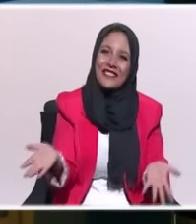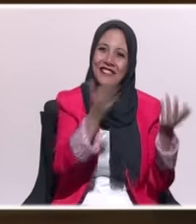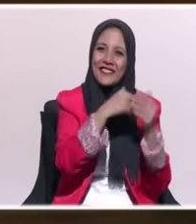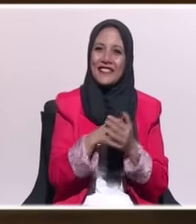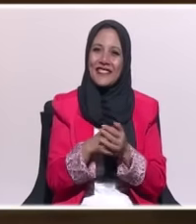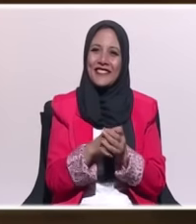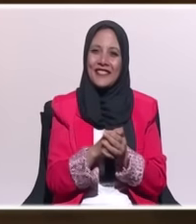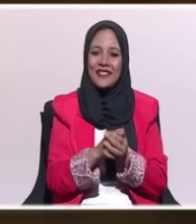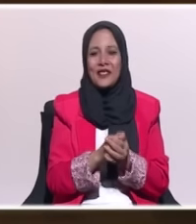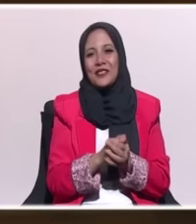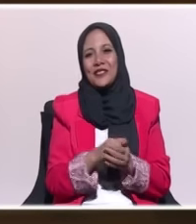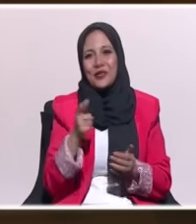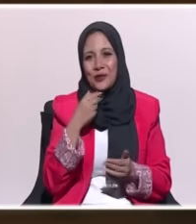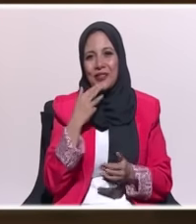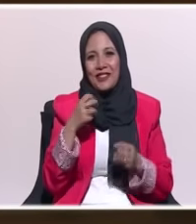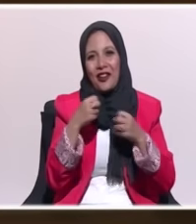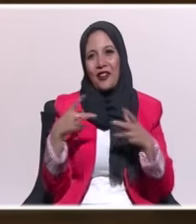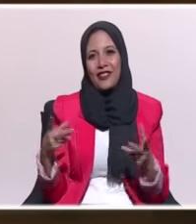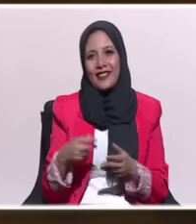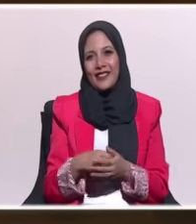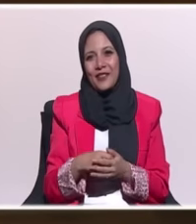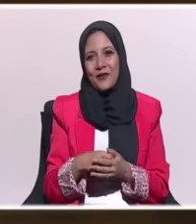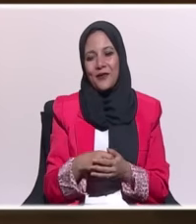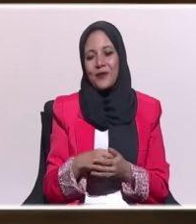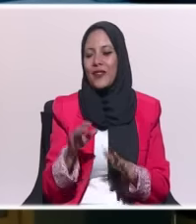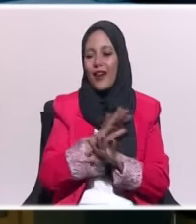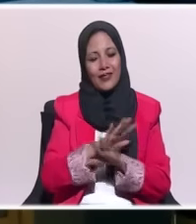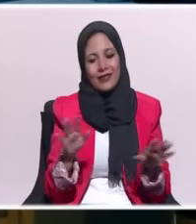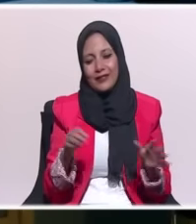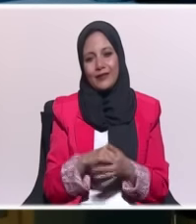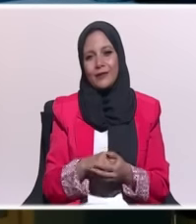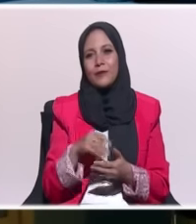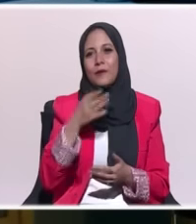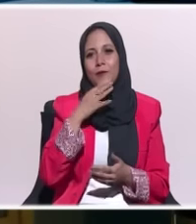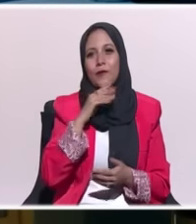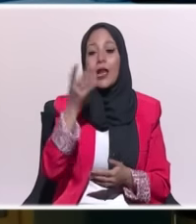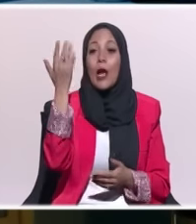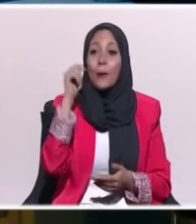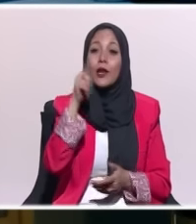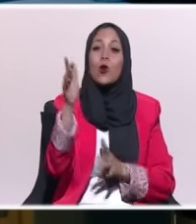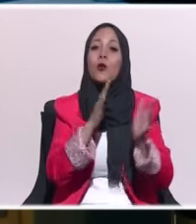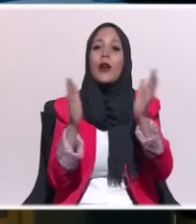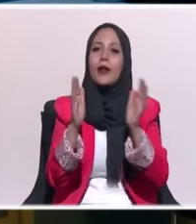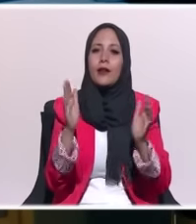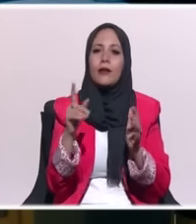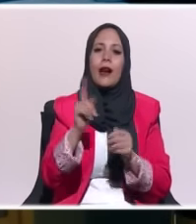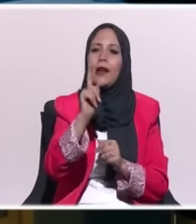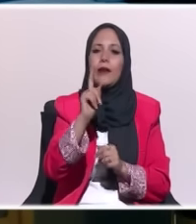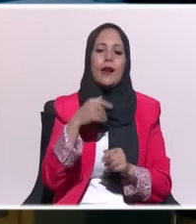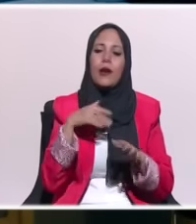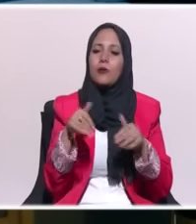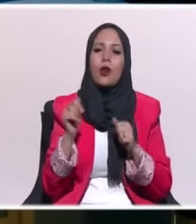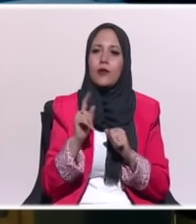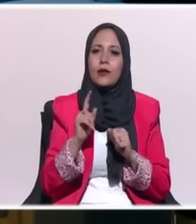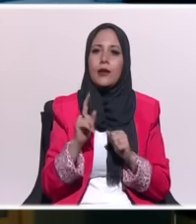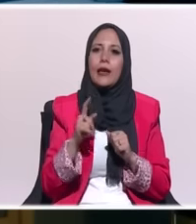انتوا بتتكلموا في حاجه خلاص يعني قضي الامر. هي اللي كانت هتطلع عمره رفضتها. بس رفضتهم على عيالها.